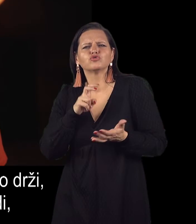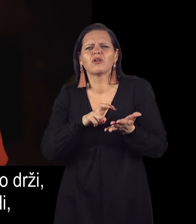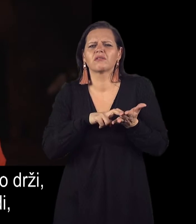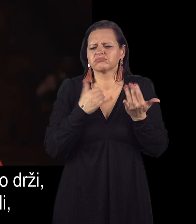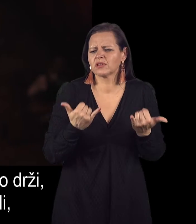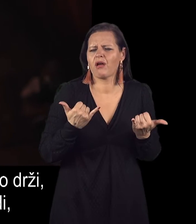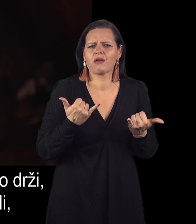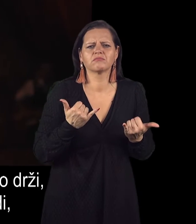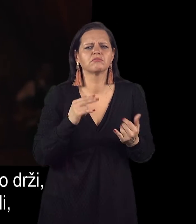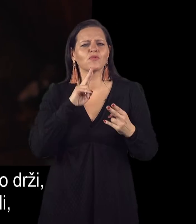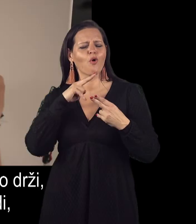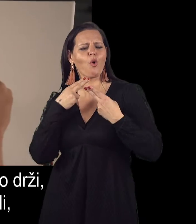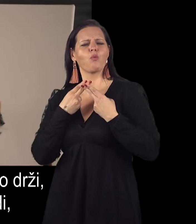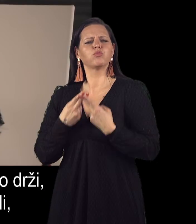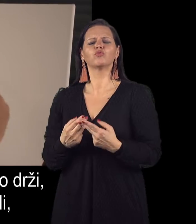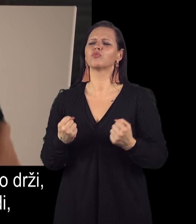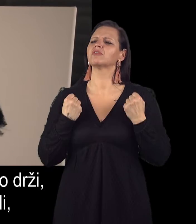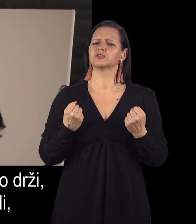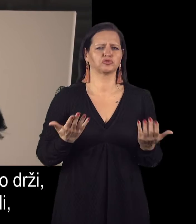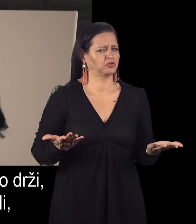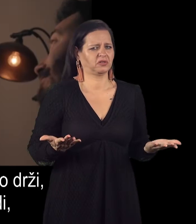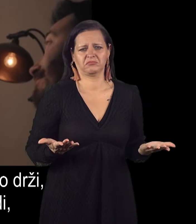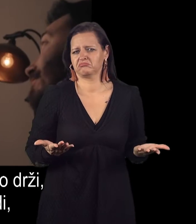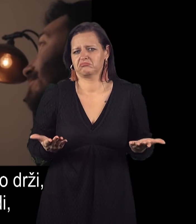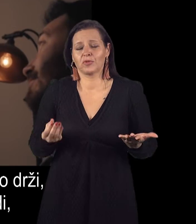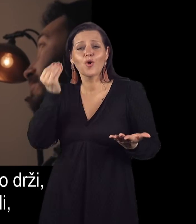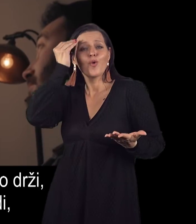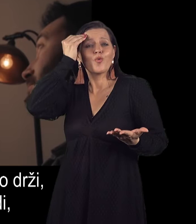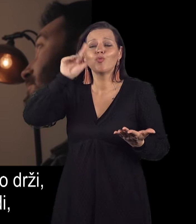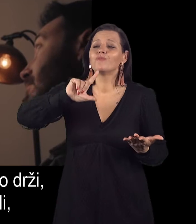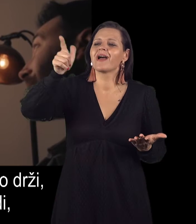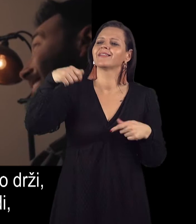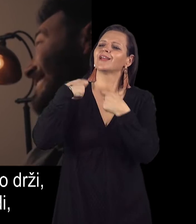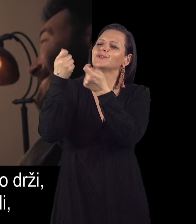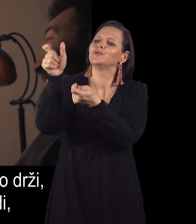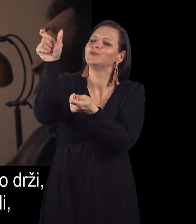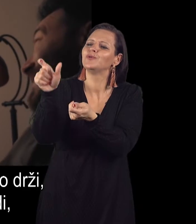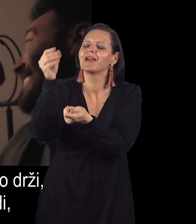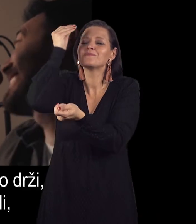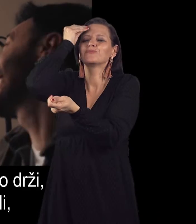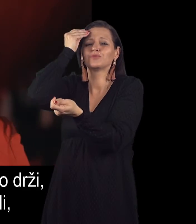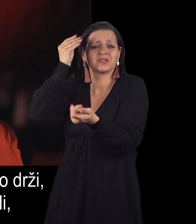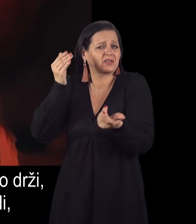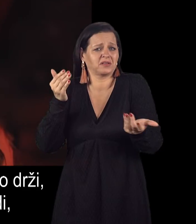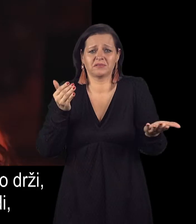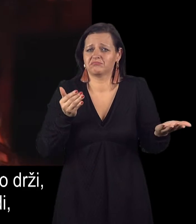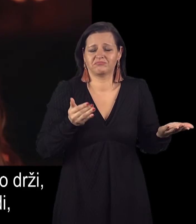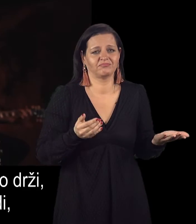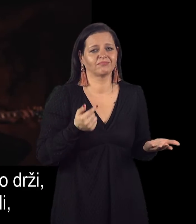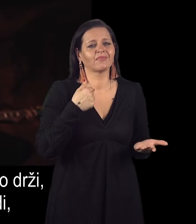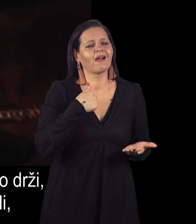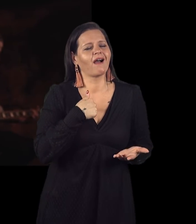Kdo še v teh časih besedo drži, upanje v drugem